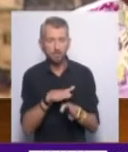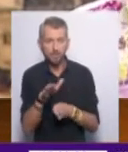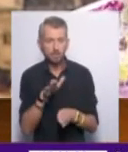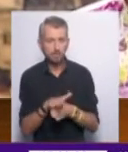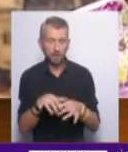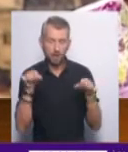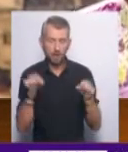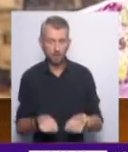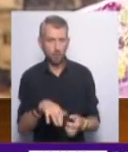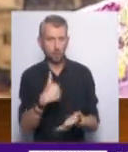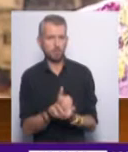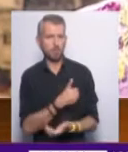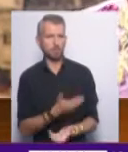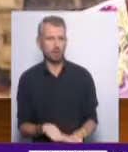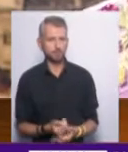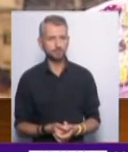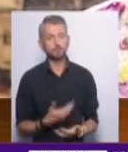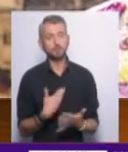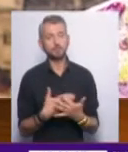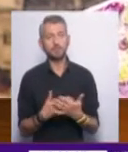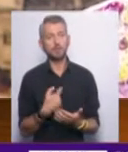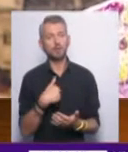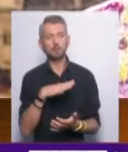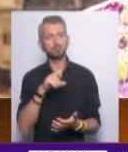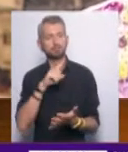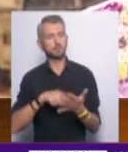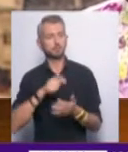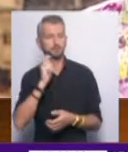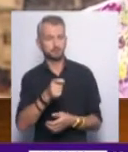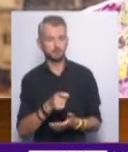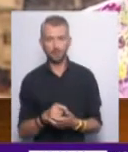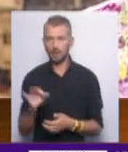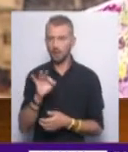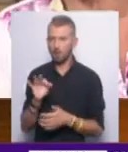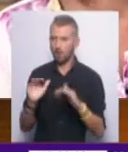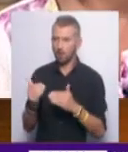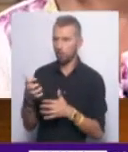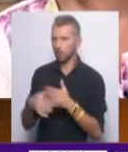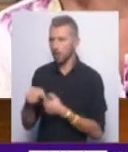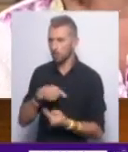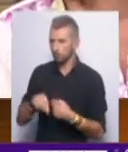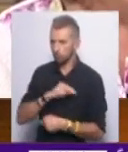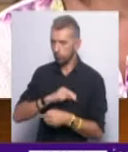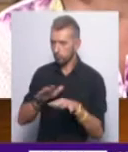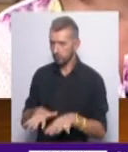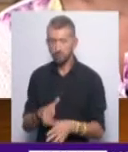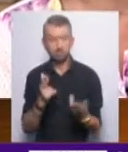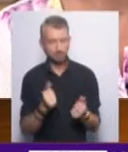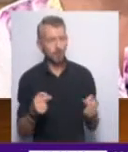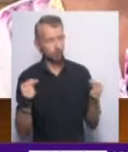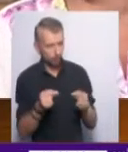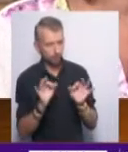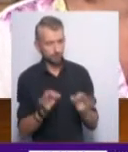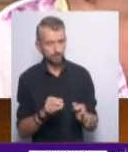завгодно, було би бажання. Ну, от, наприклад, я задала питання... Так, з приводу малого середнього бізнесу та робочих місць. Точно, да.